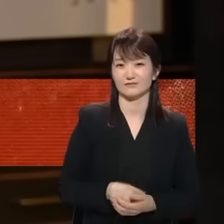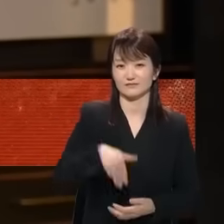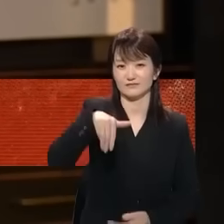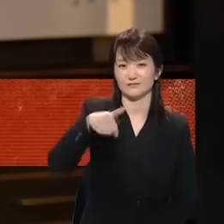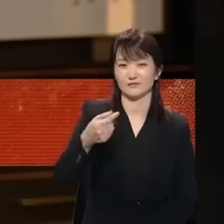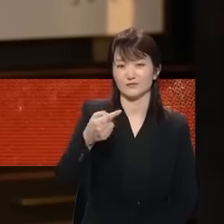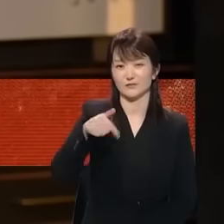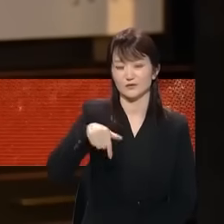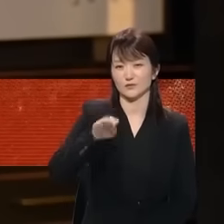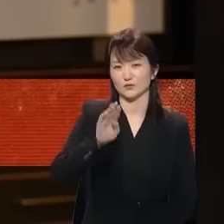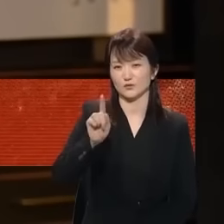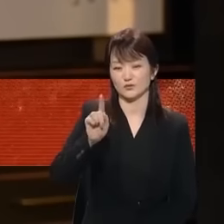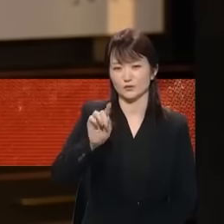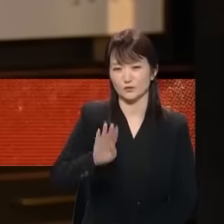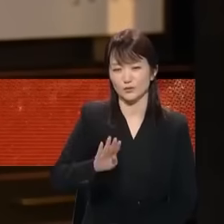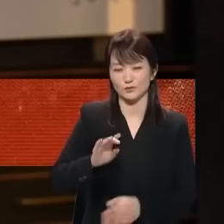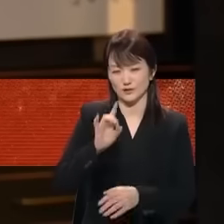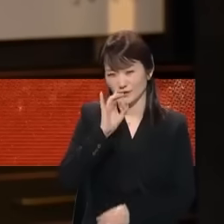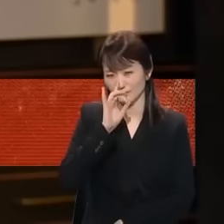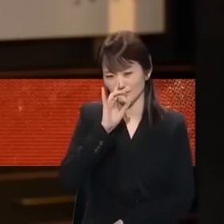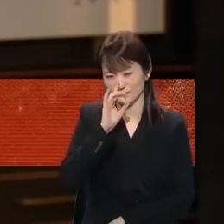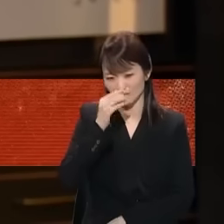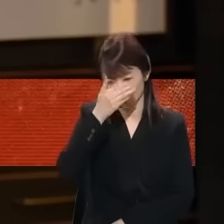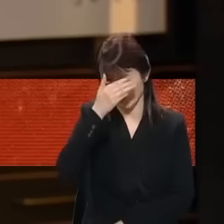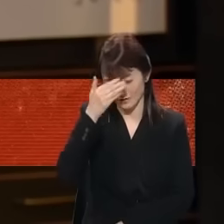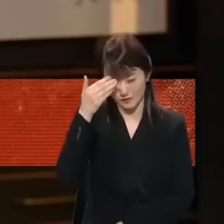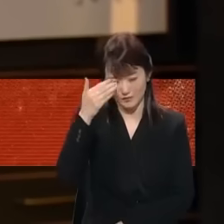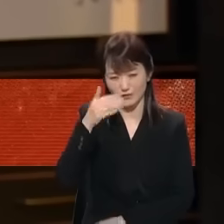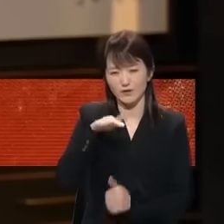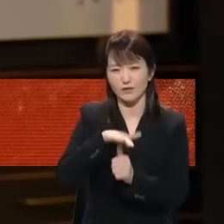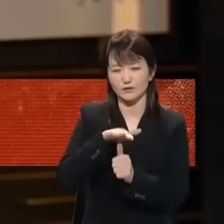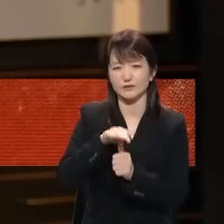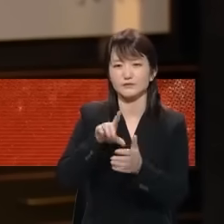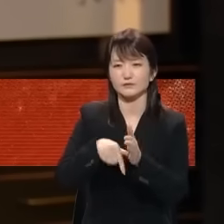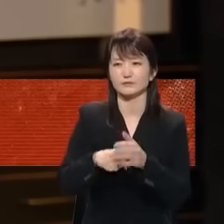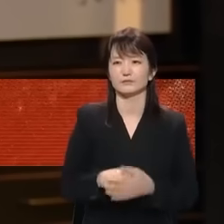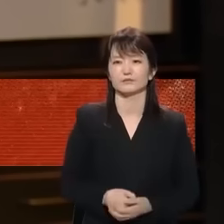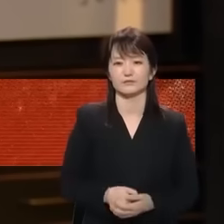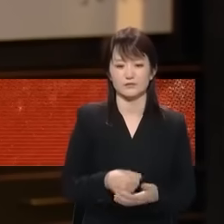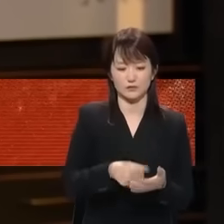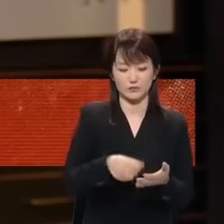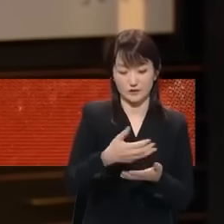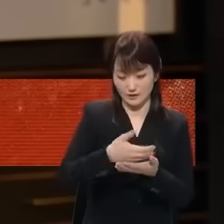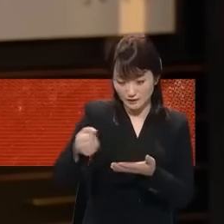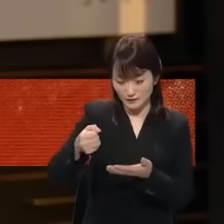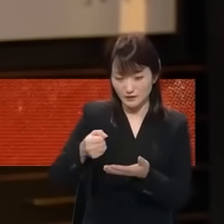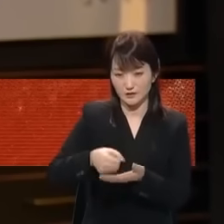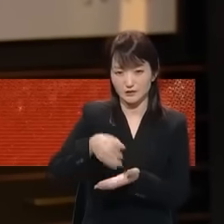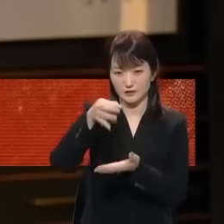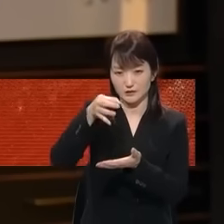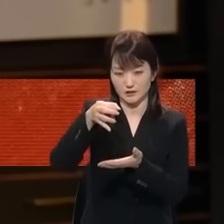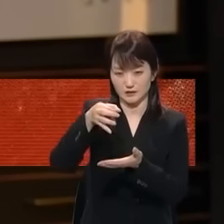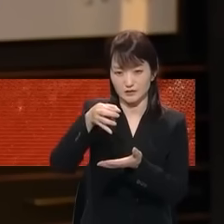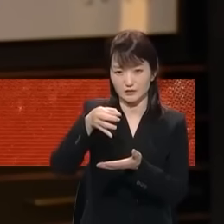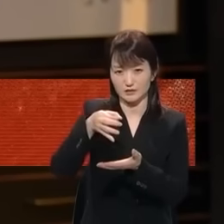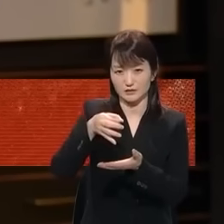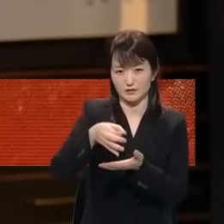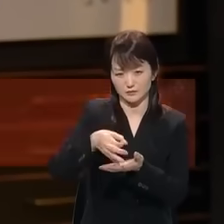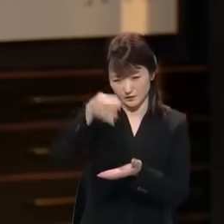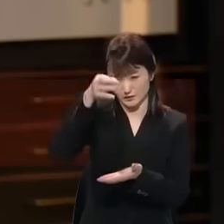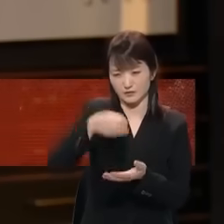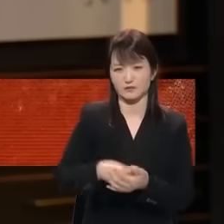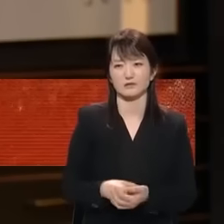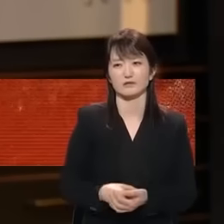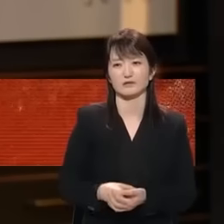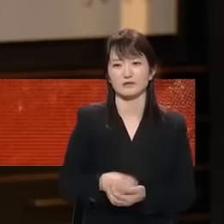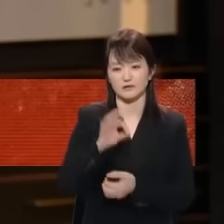정도였는데 어쨌든간에 그 이렇게 가져가는게 재산적 가치도 매우 크고요 이게 년간 반복될 가능성도